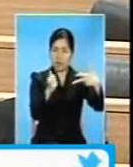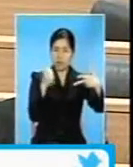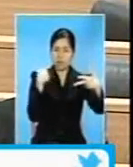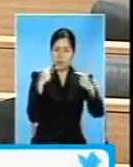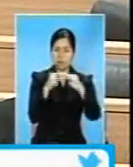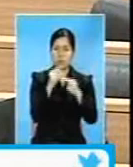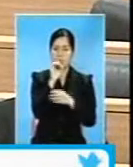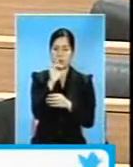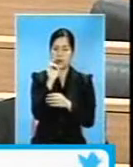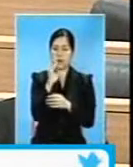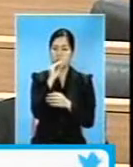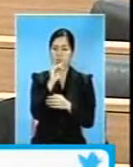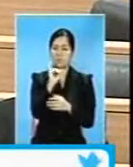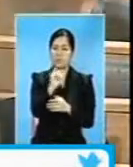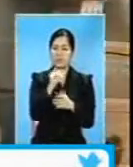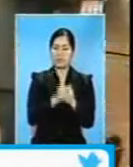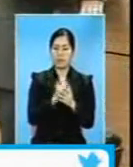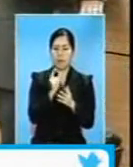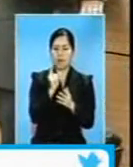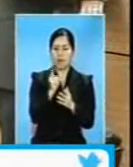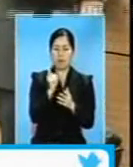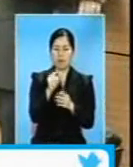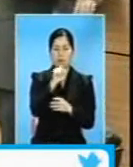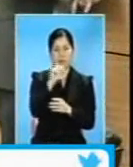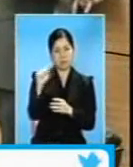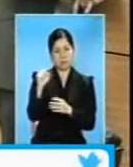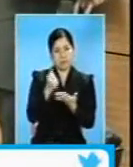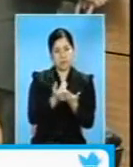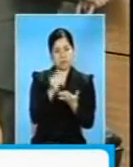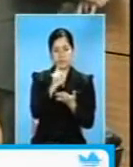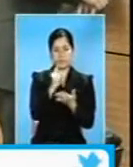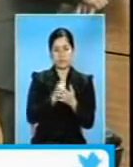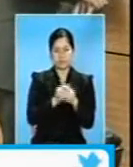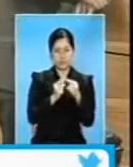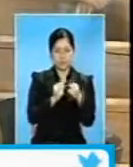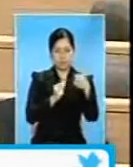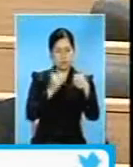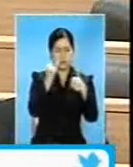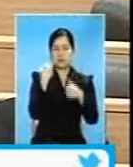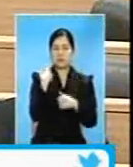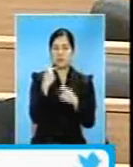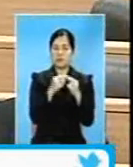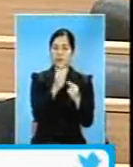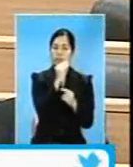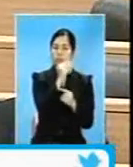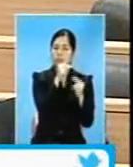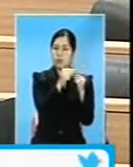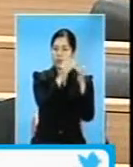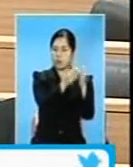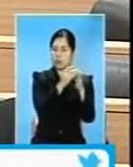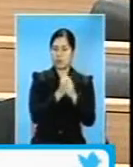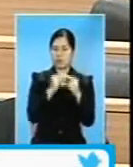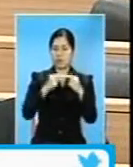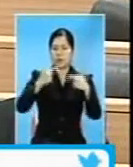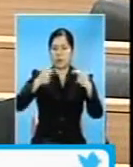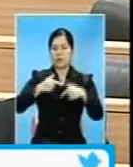จะลุกเป็นไฟโ อ ้นี่ฮะเริ่มต้นก็มาบอกเลยนะพรรคเพื่อไทยกำลังจะถูกยุบอีกโอ้เ